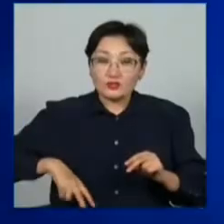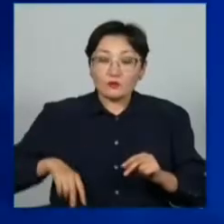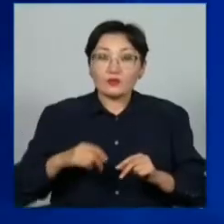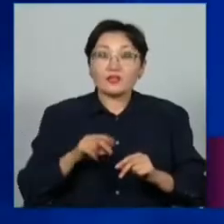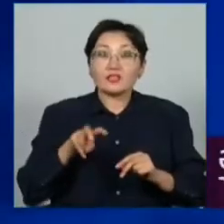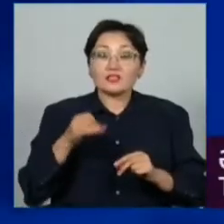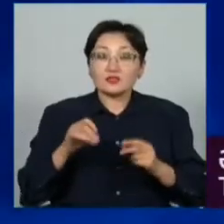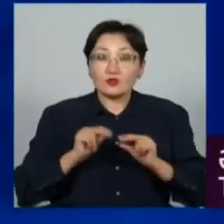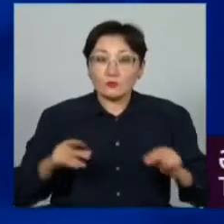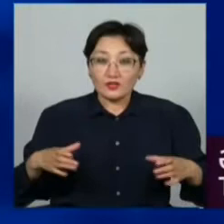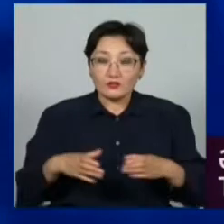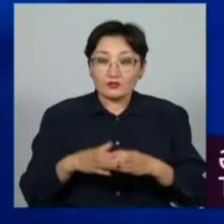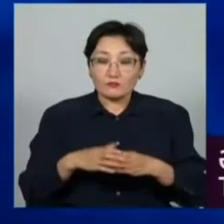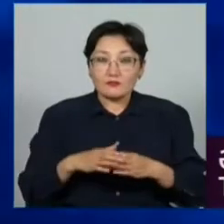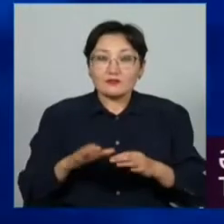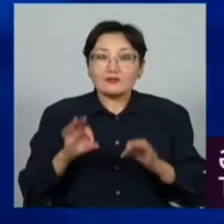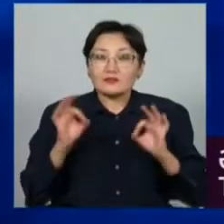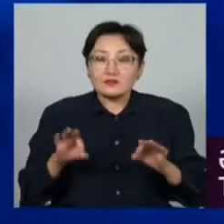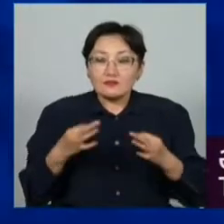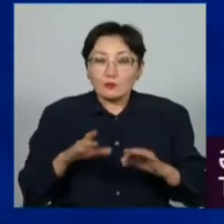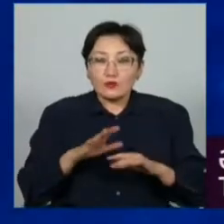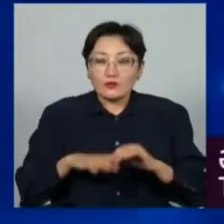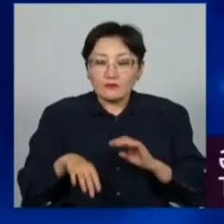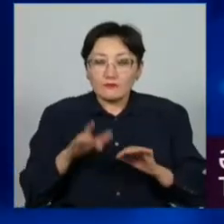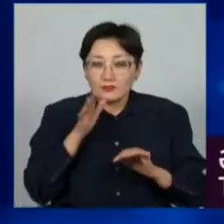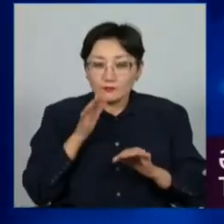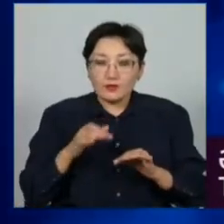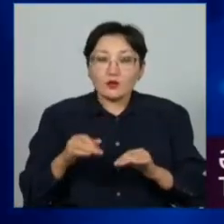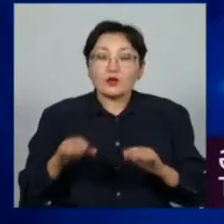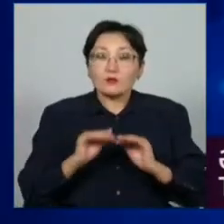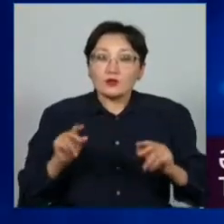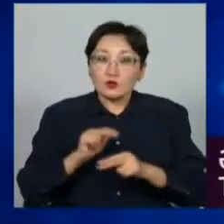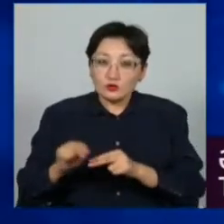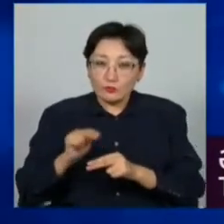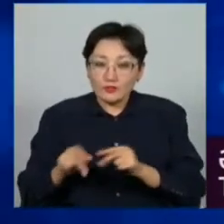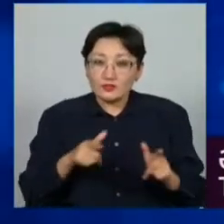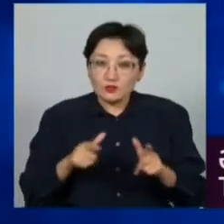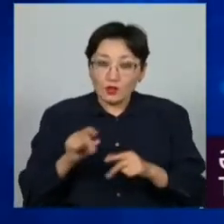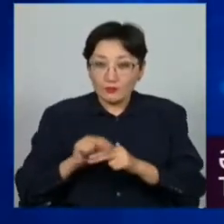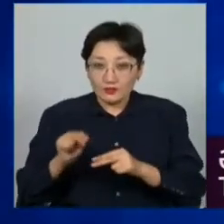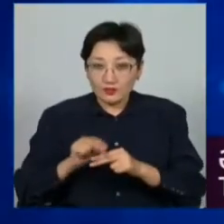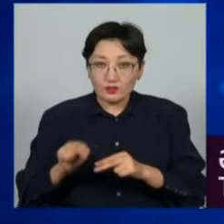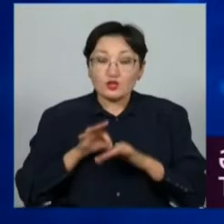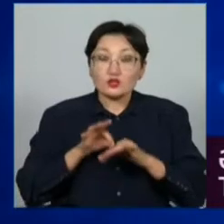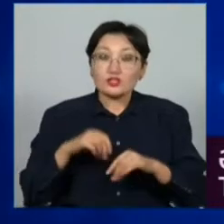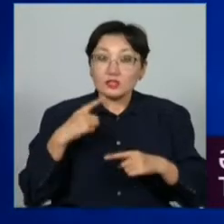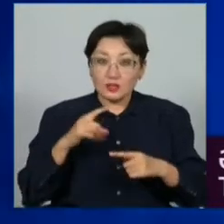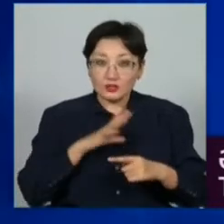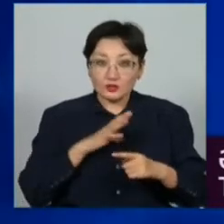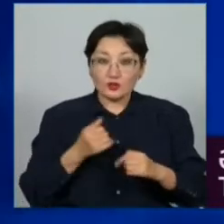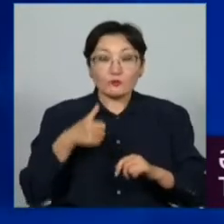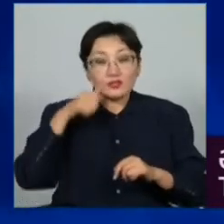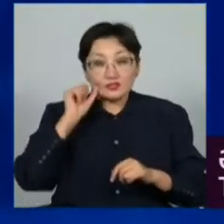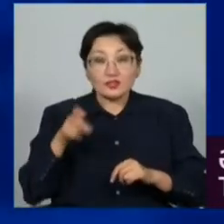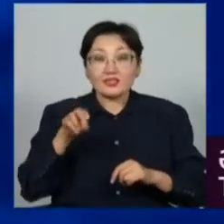лицей ұстаздарының қолдары қалт ете қалса, түлектерге қосымша дәріс беріп, дайындық сабақтарын ұйымдастырғанын алға тартты. Күні